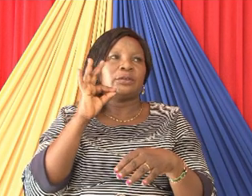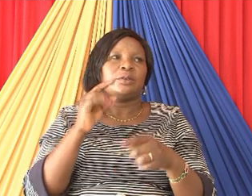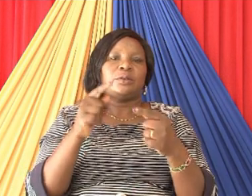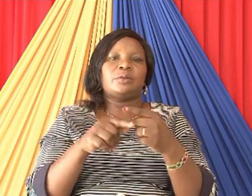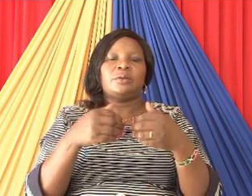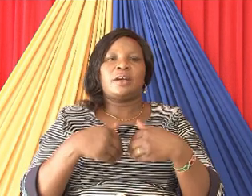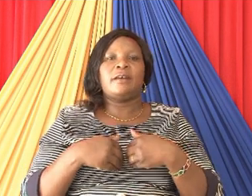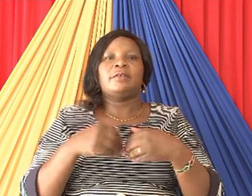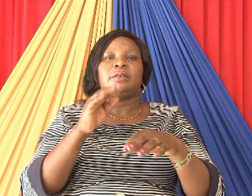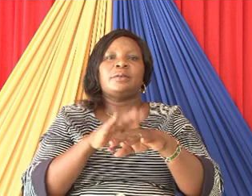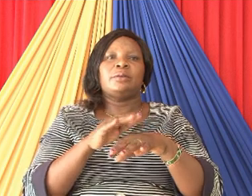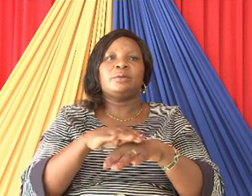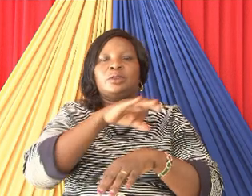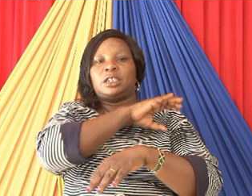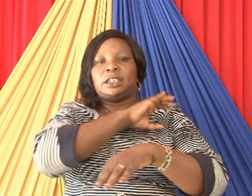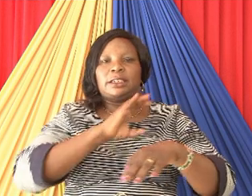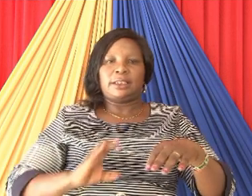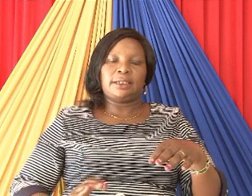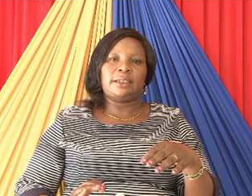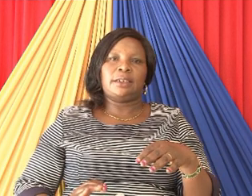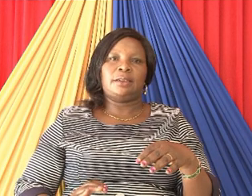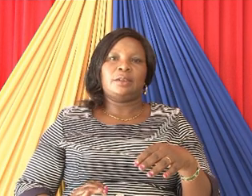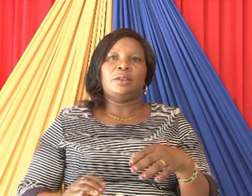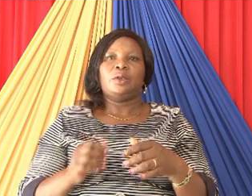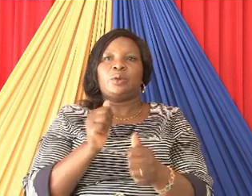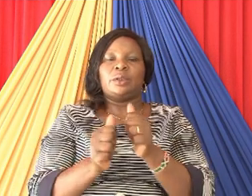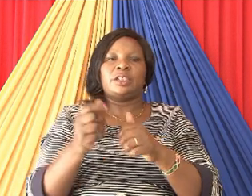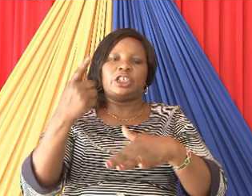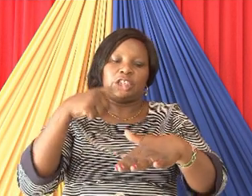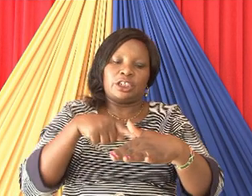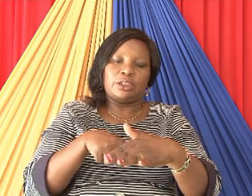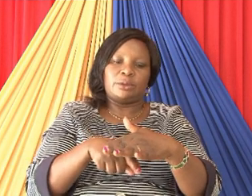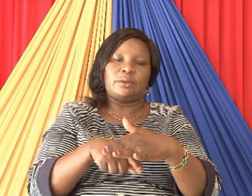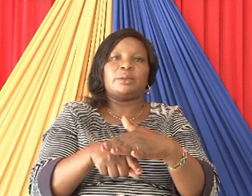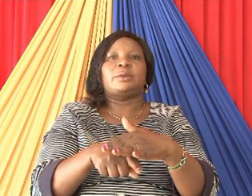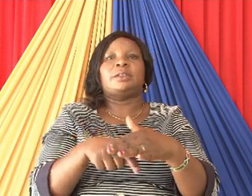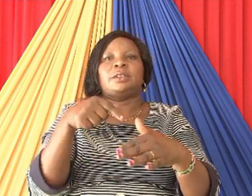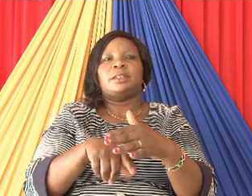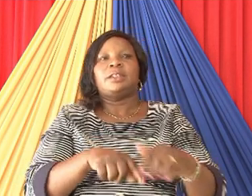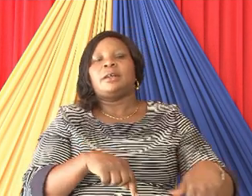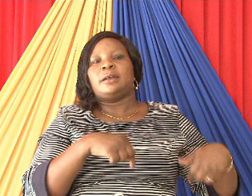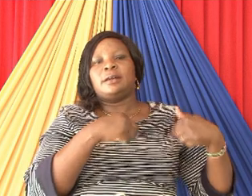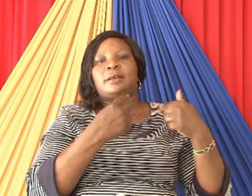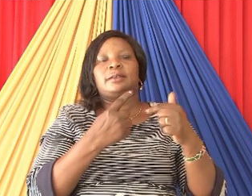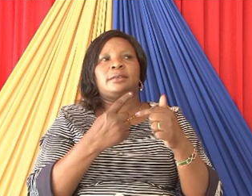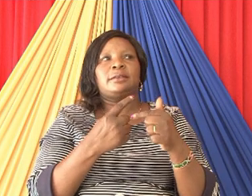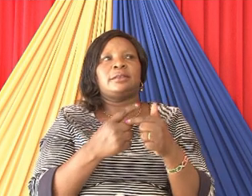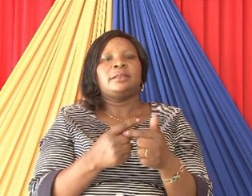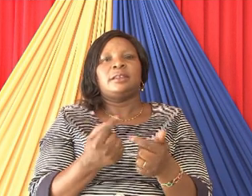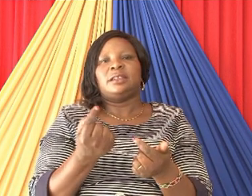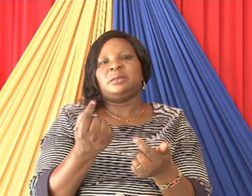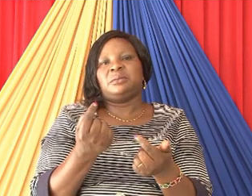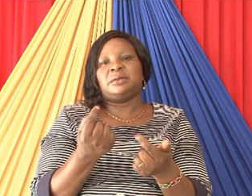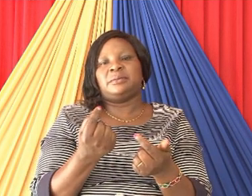juu juu, lazima uwe ni Ukristo ambao umeenda chini. Na wale watu ambao wako na hii shallow heart, maandiko yanasema